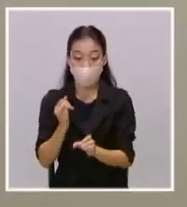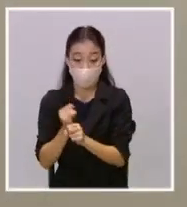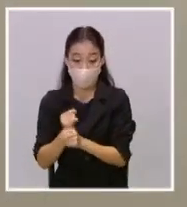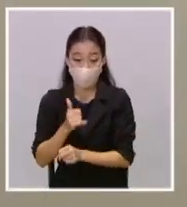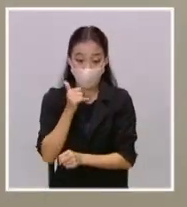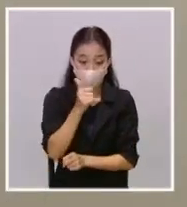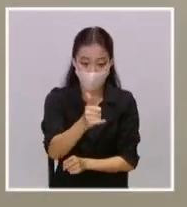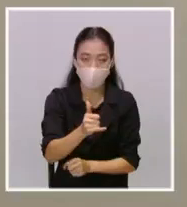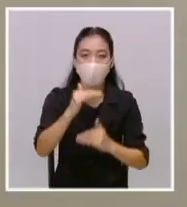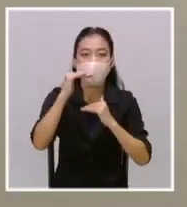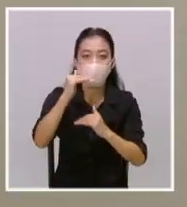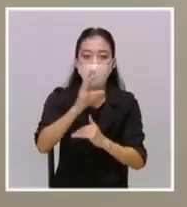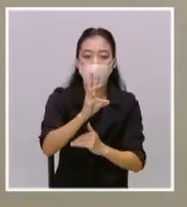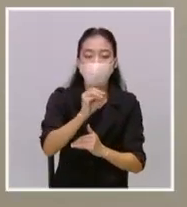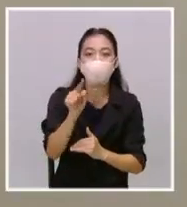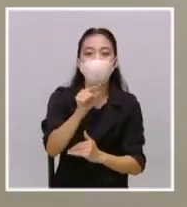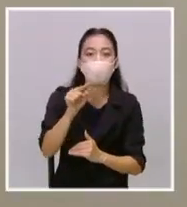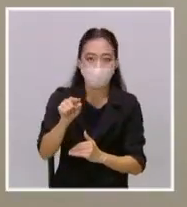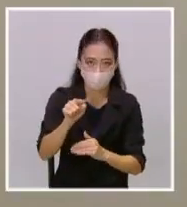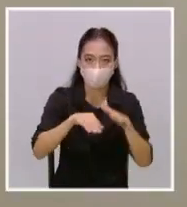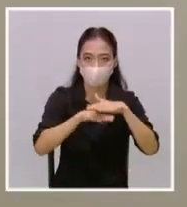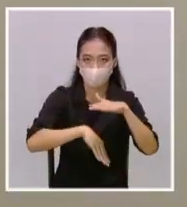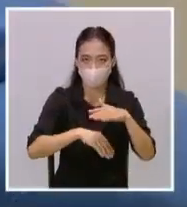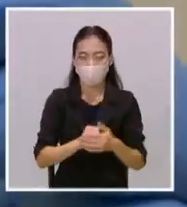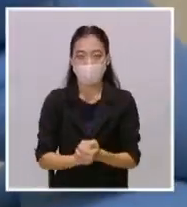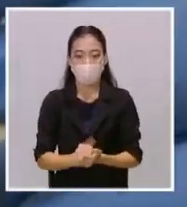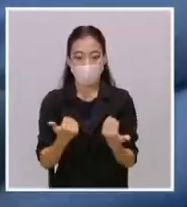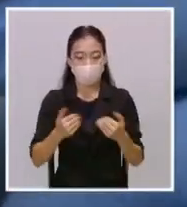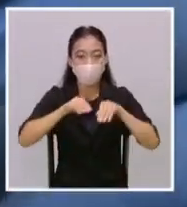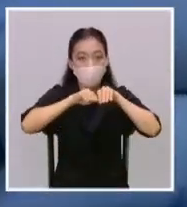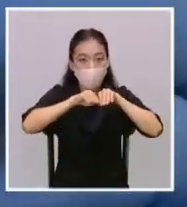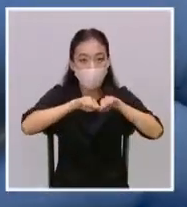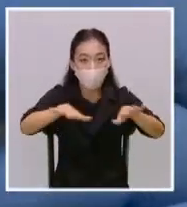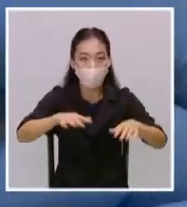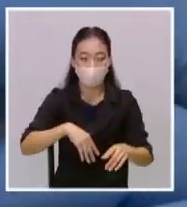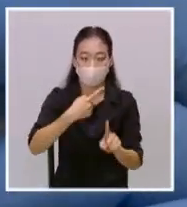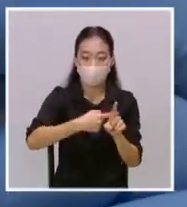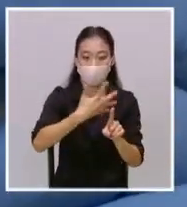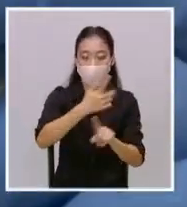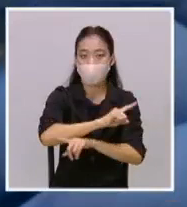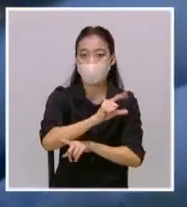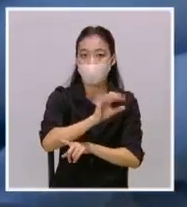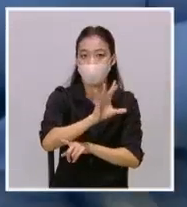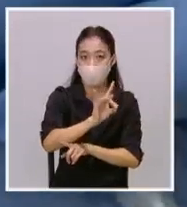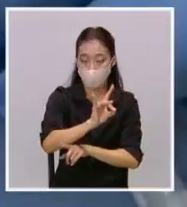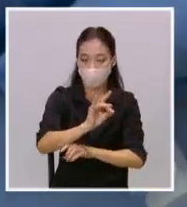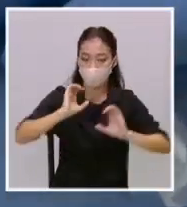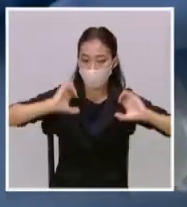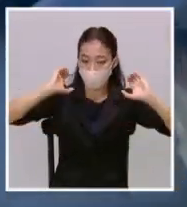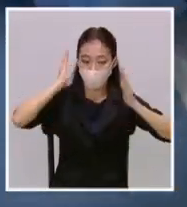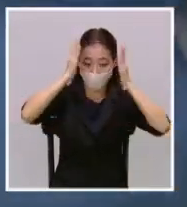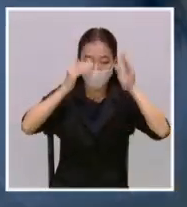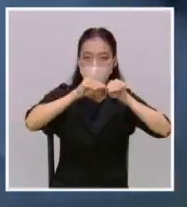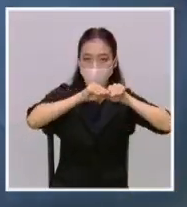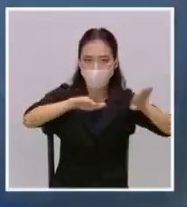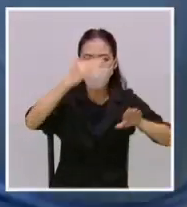ดโดยมาเลเซียประกาศล็อกดาวน์เต็มรูปแบบในวันที่28พฤษภาคมหลังจากพบผู้ติดเชื้อในวันเสาร์เนี่ยเ